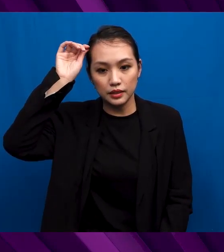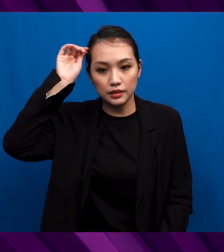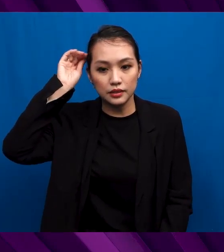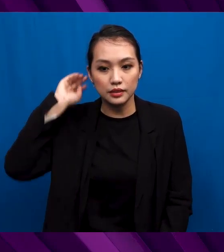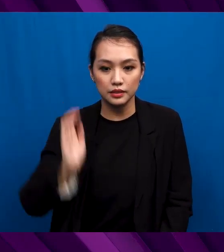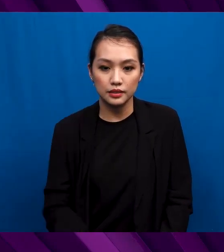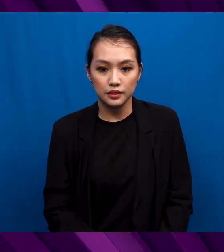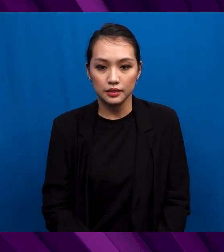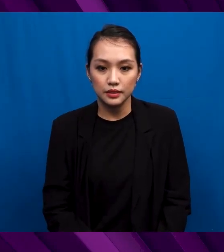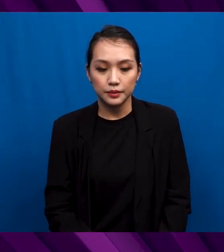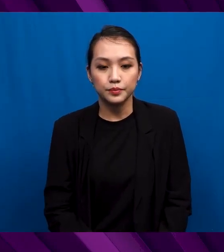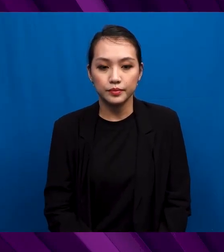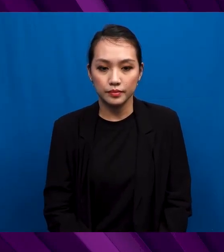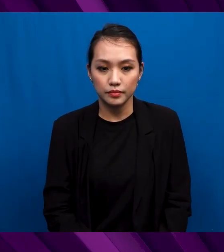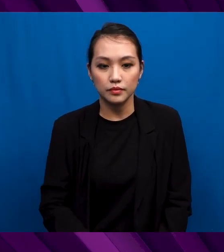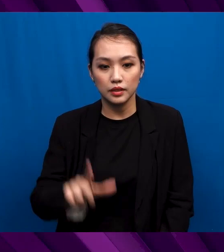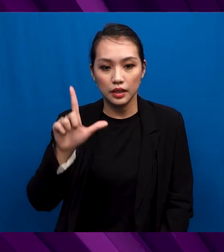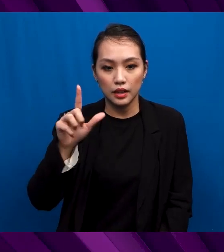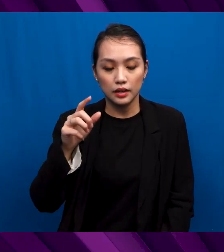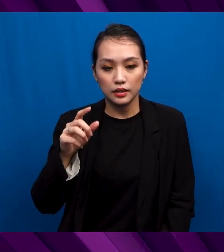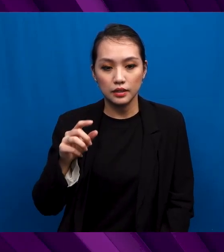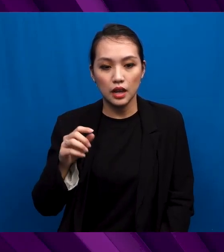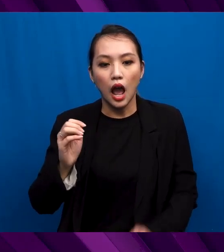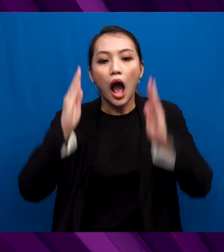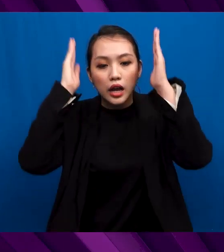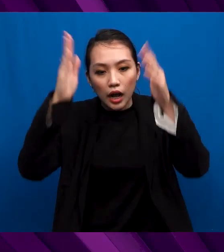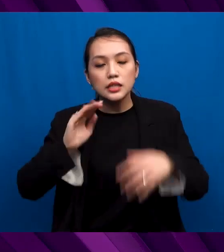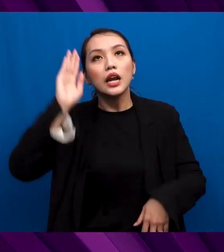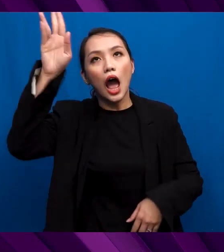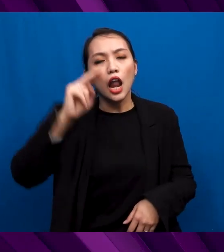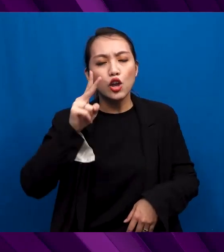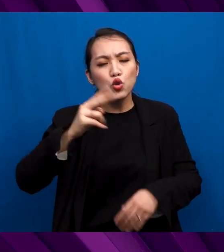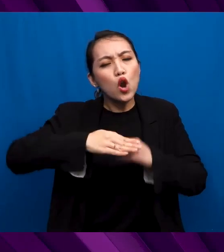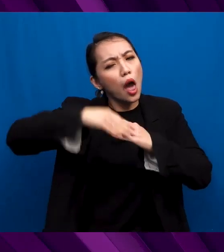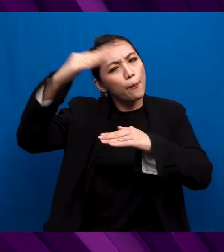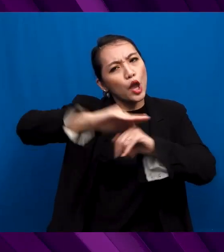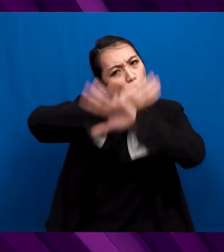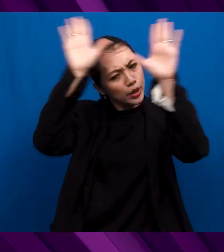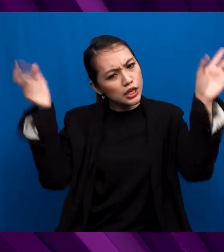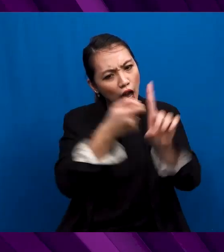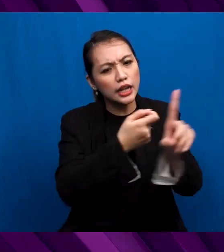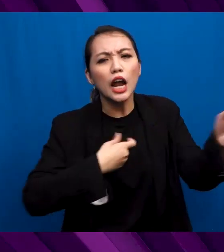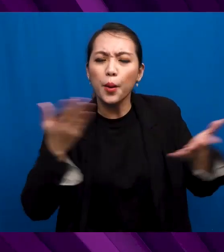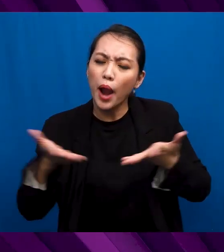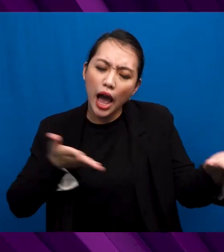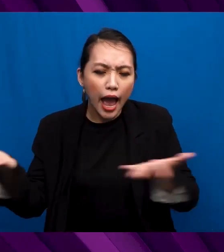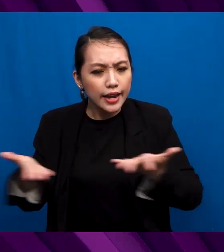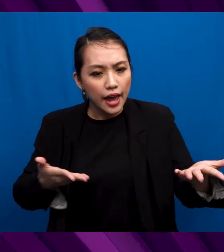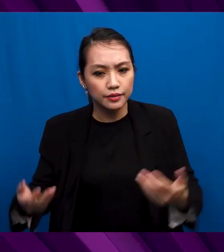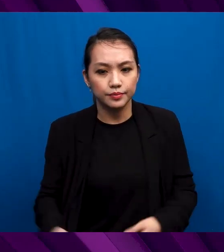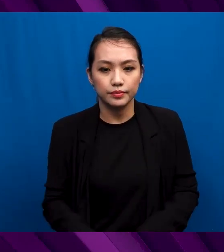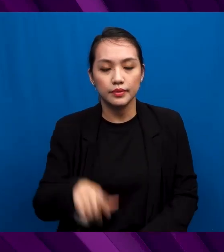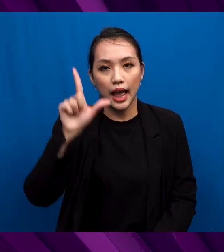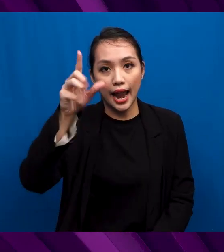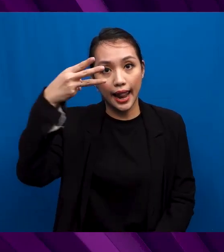karena secara profetik kerajaan Allah itu lebih besar daripada pelayanan. Ya, Lewi bicara tentang imamat,